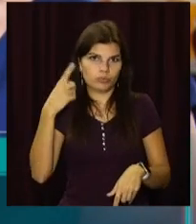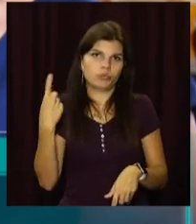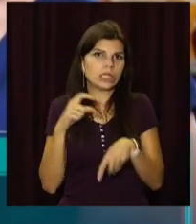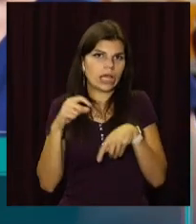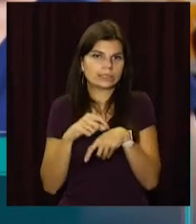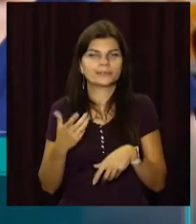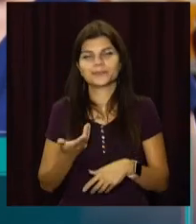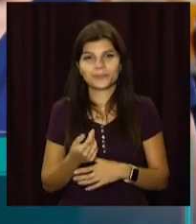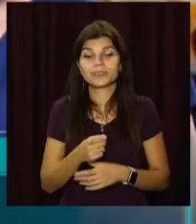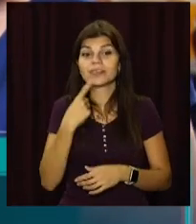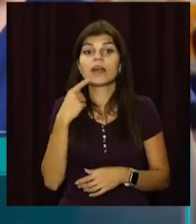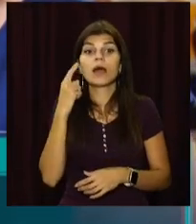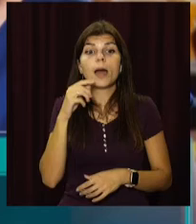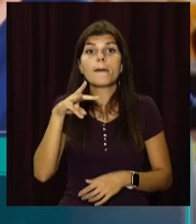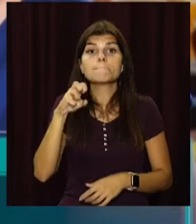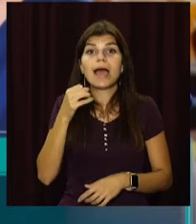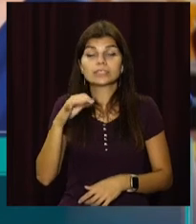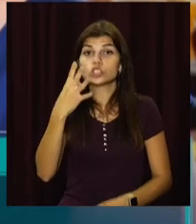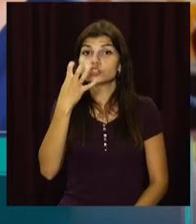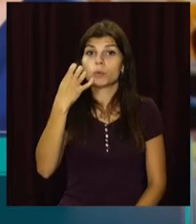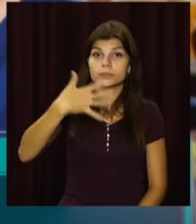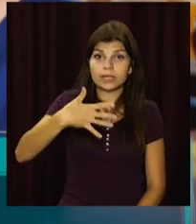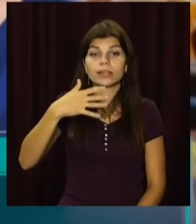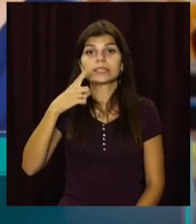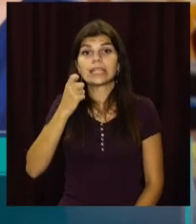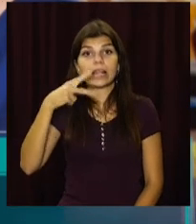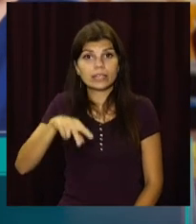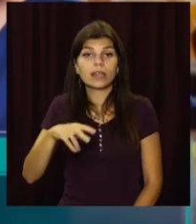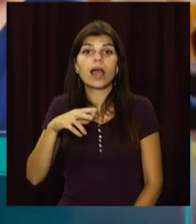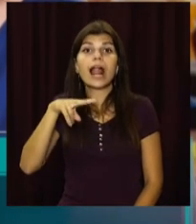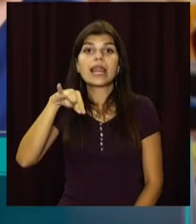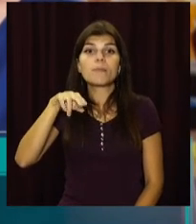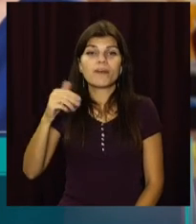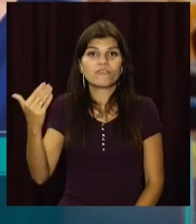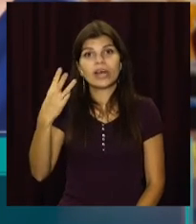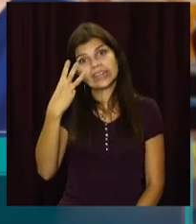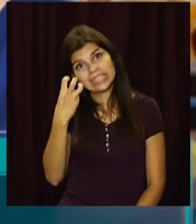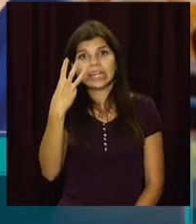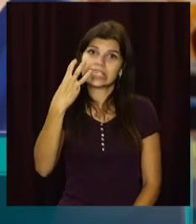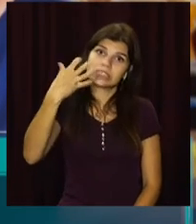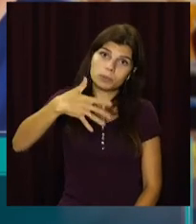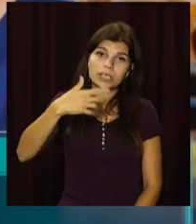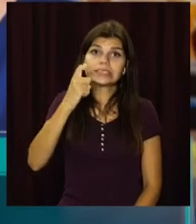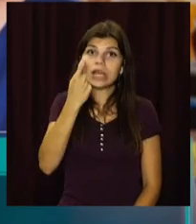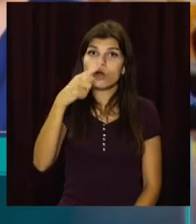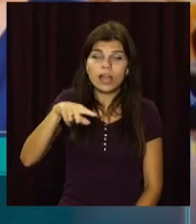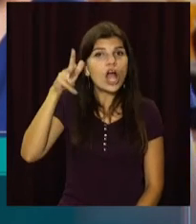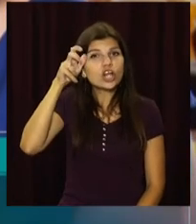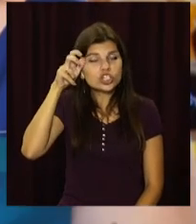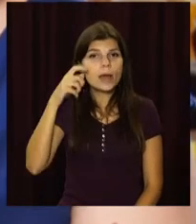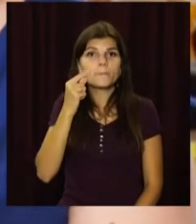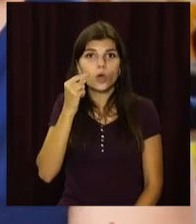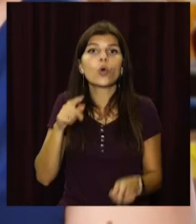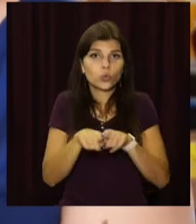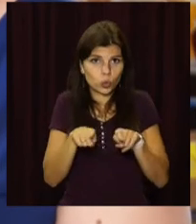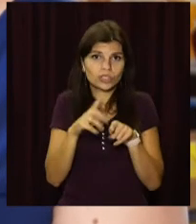від 400 гривень за літр, липовий мед – 300-350 за літр, гречневий мед – така ж